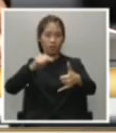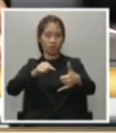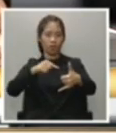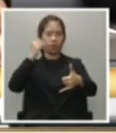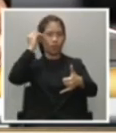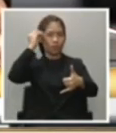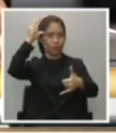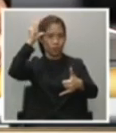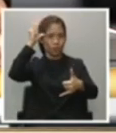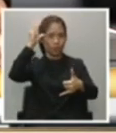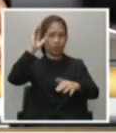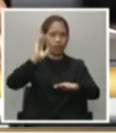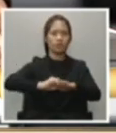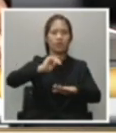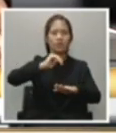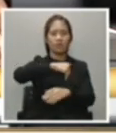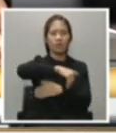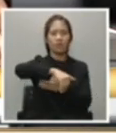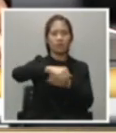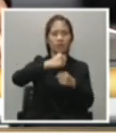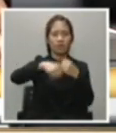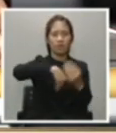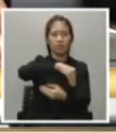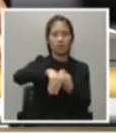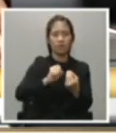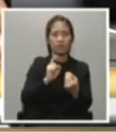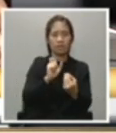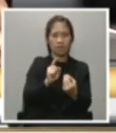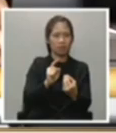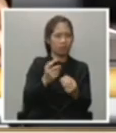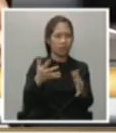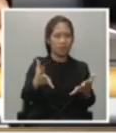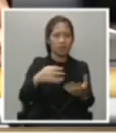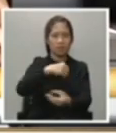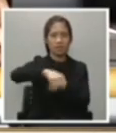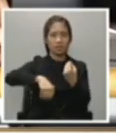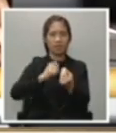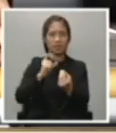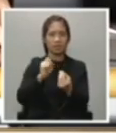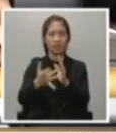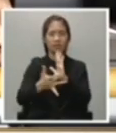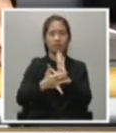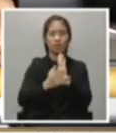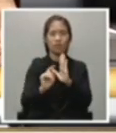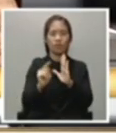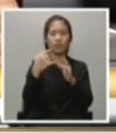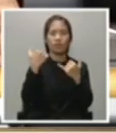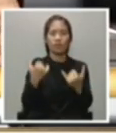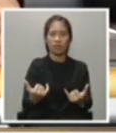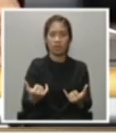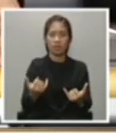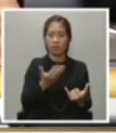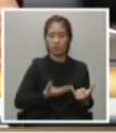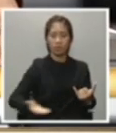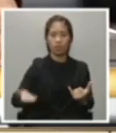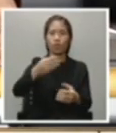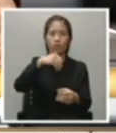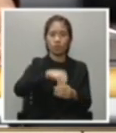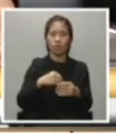ฐกิจโดยเฉพาะเศรษฐกิจดิจิตอลซึ่งเป็นยุคสมัยใหม่ที่เราอยู่ณขนาด